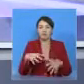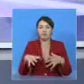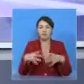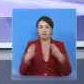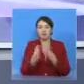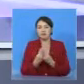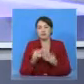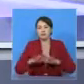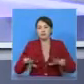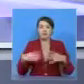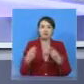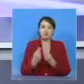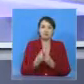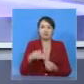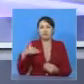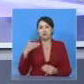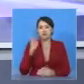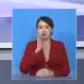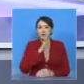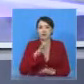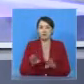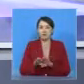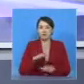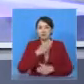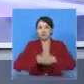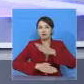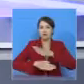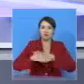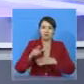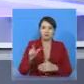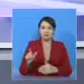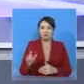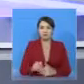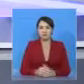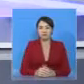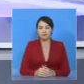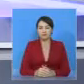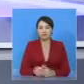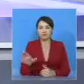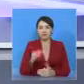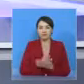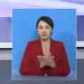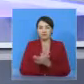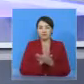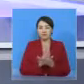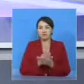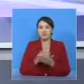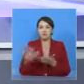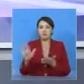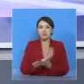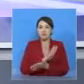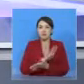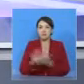малообеспеченных семей, многодетных и одиноких матерей, а также граждан, имеющих ограниченные возможности. Все услуги будут оказываться